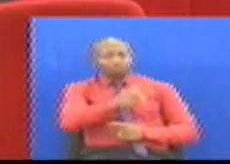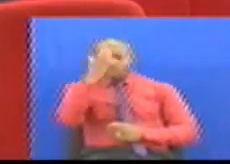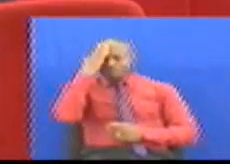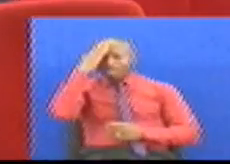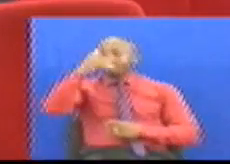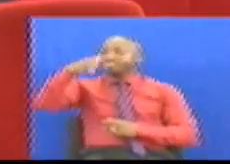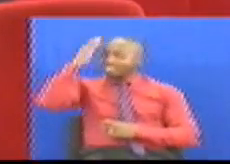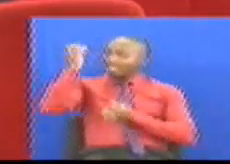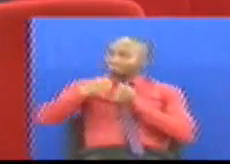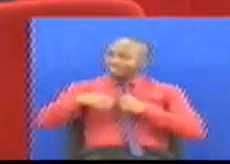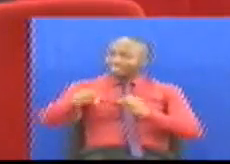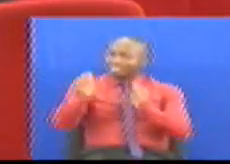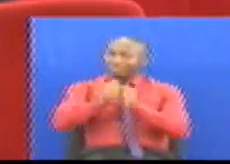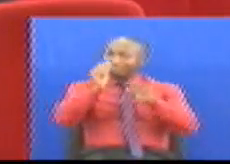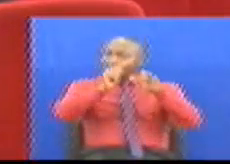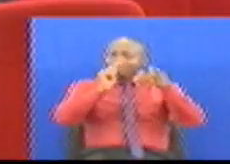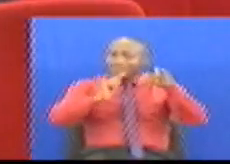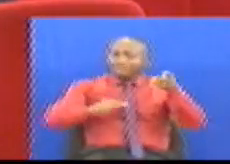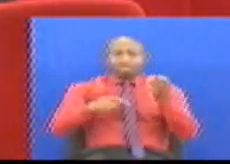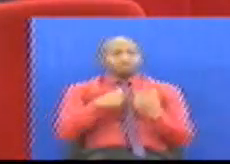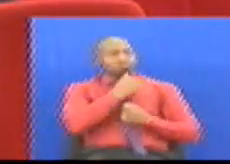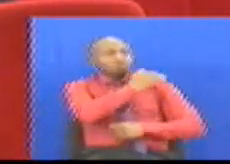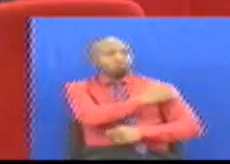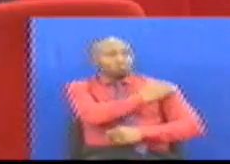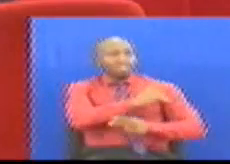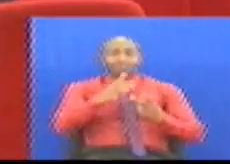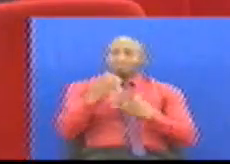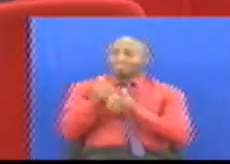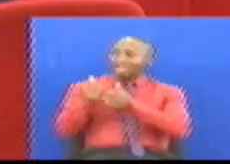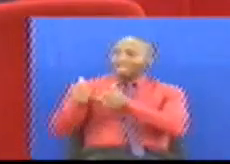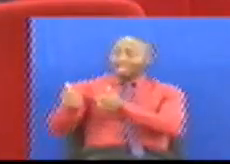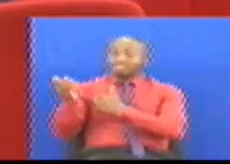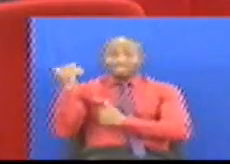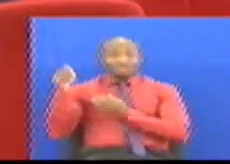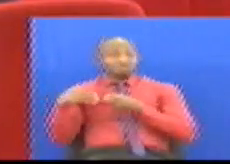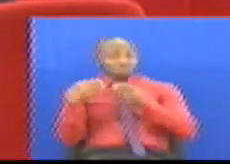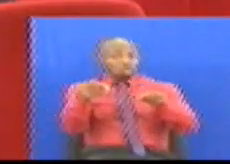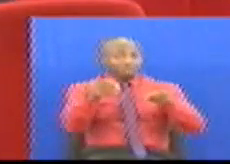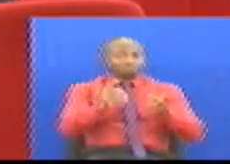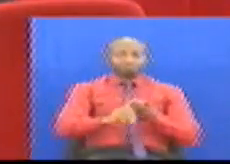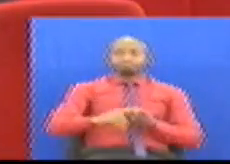gani katika kuwatumikia na zile ahadi ambazo zimeahidiwa. Mheshimiwa Naibu Spika,